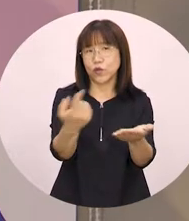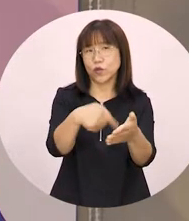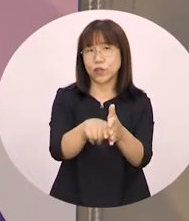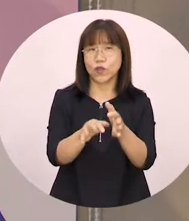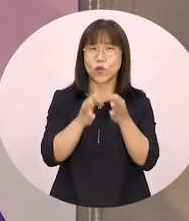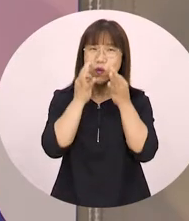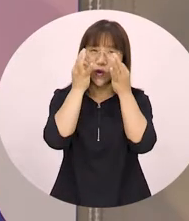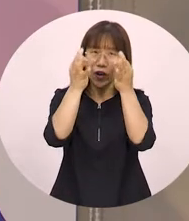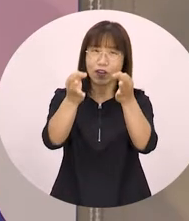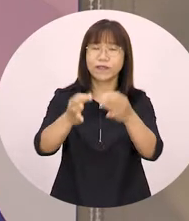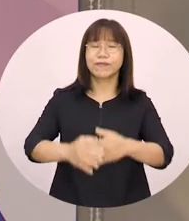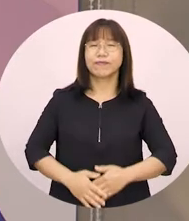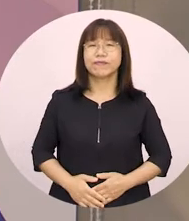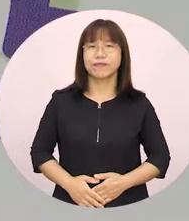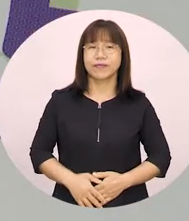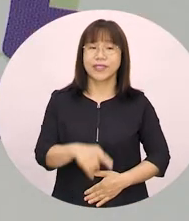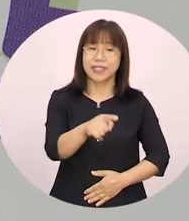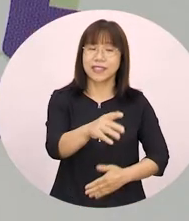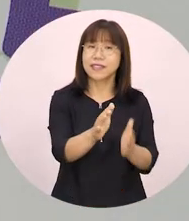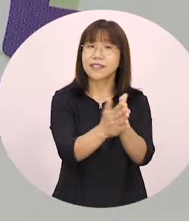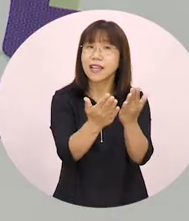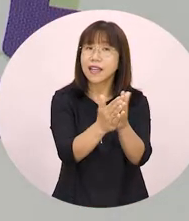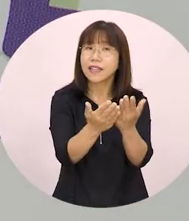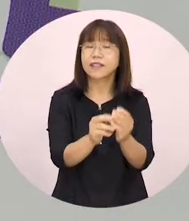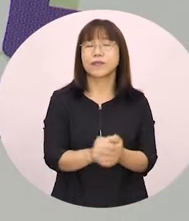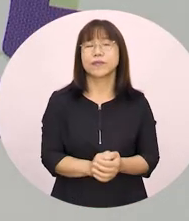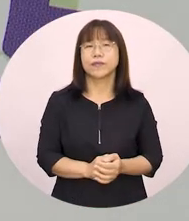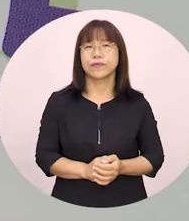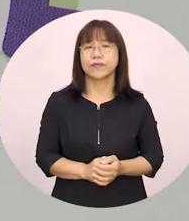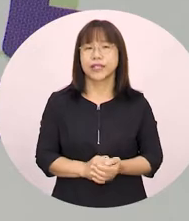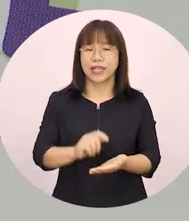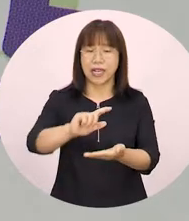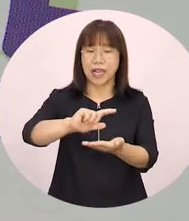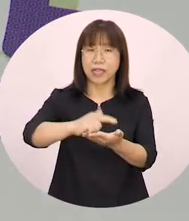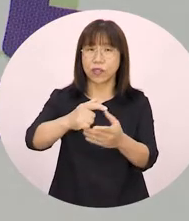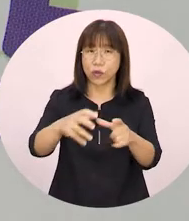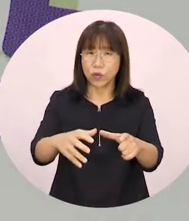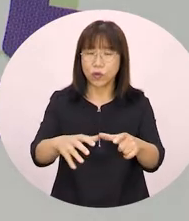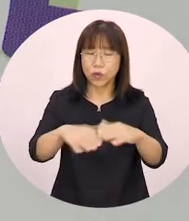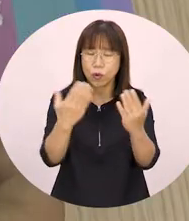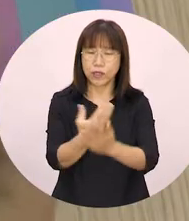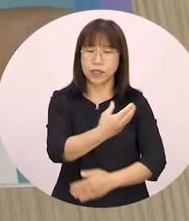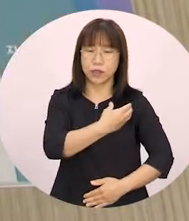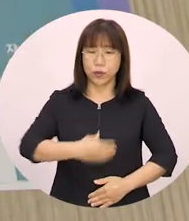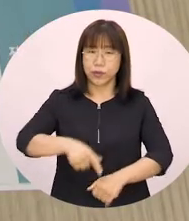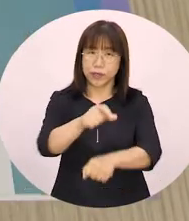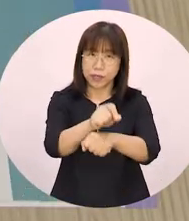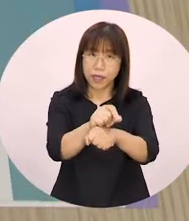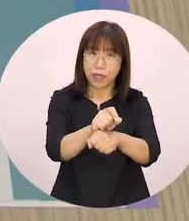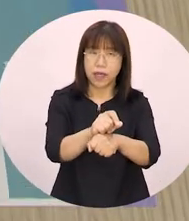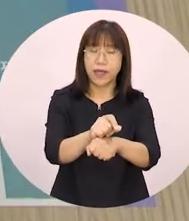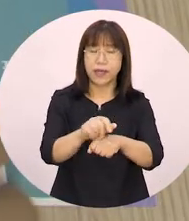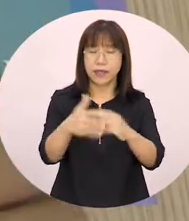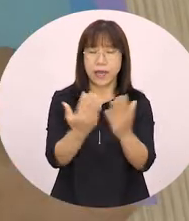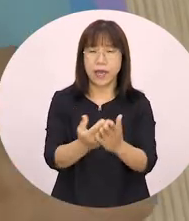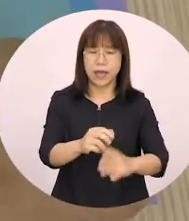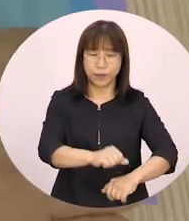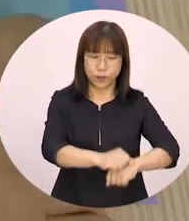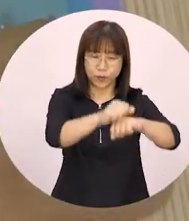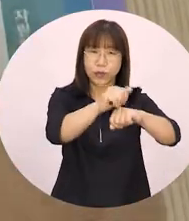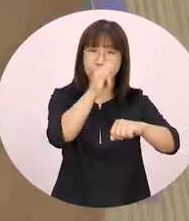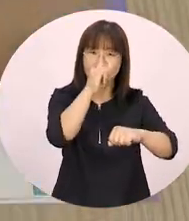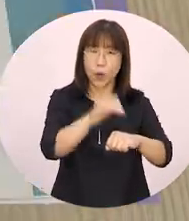수 있도록 노력하겠습니다. 강서랑 봉사랑 가이드북은 강서구 전동 주민센터 및 관련 부서에 비치되어